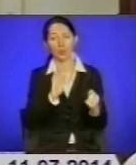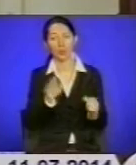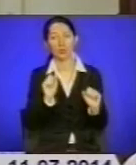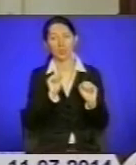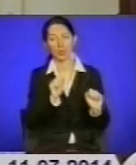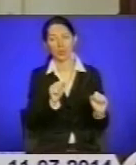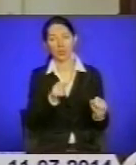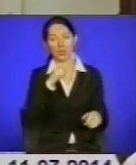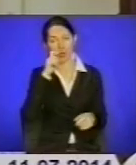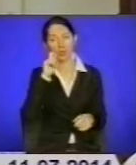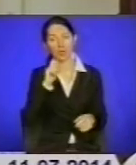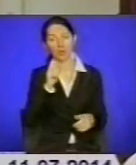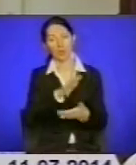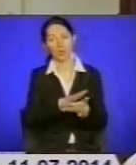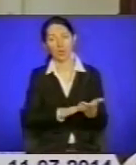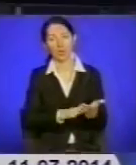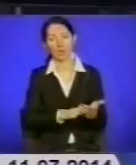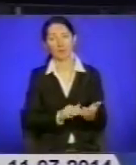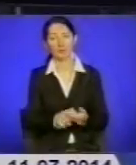захищати Україну і надалі.